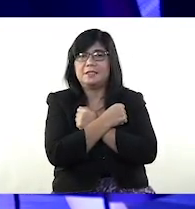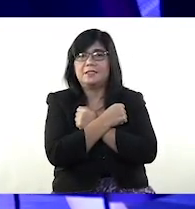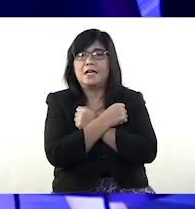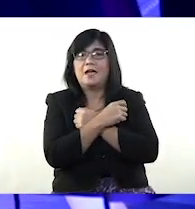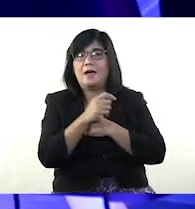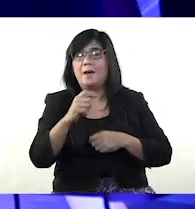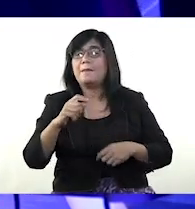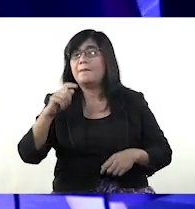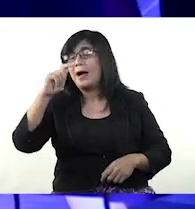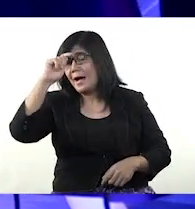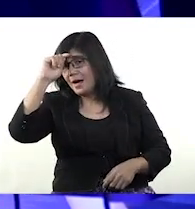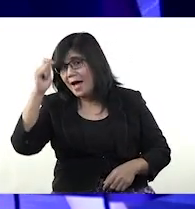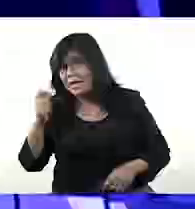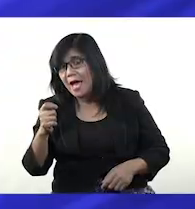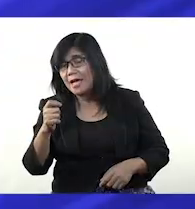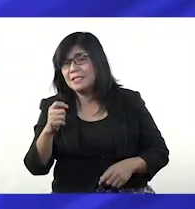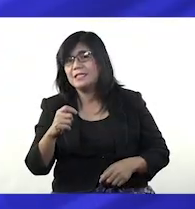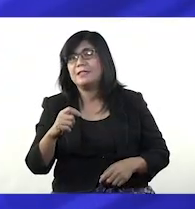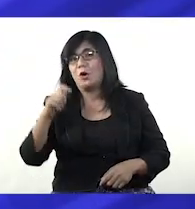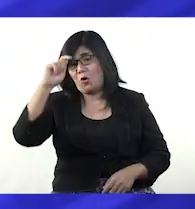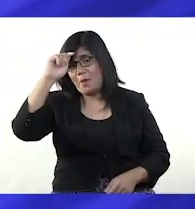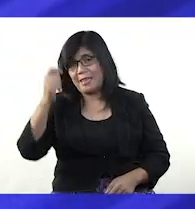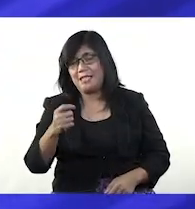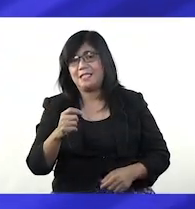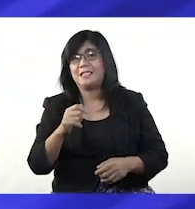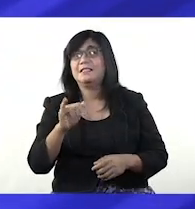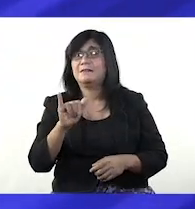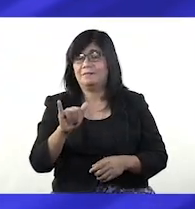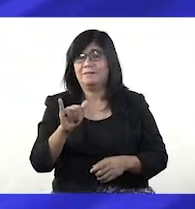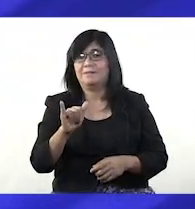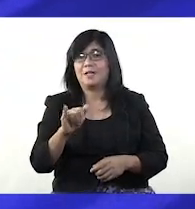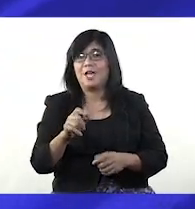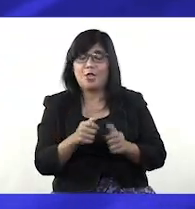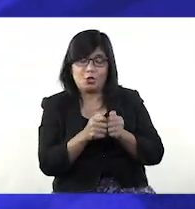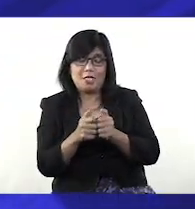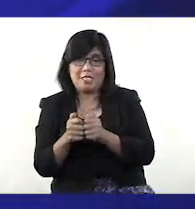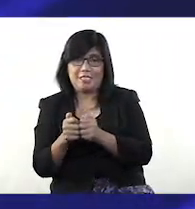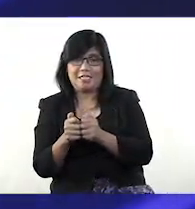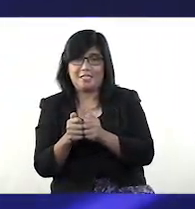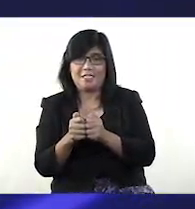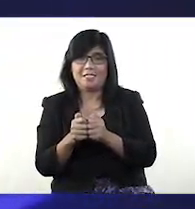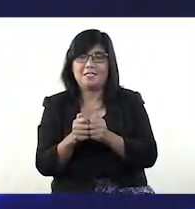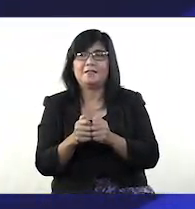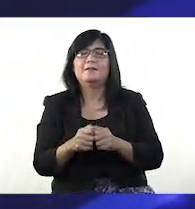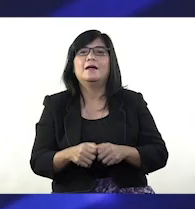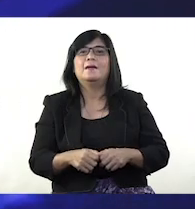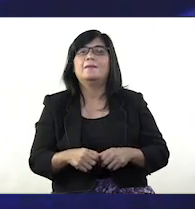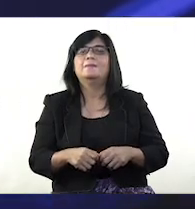menghargai dan menghormati yes Sekarang tulis di Solo punya ah